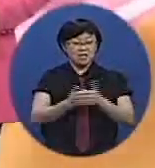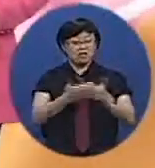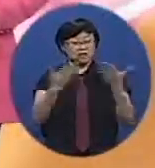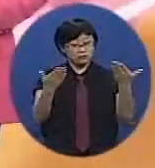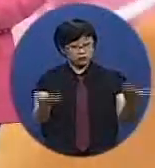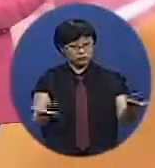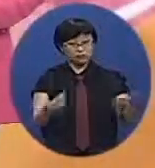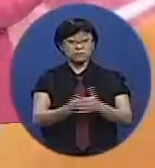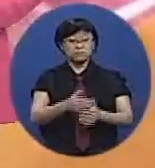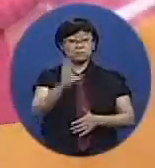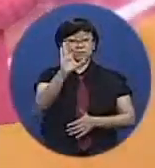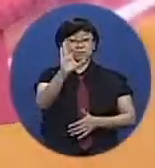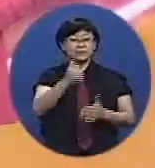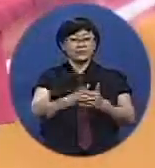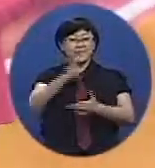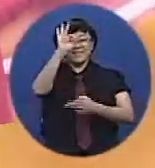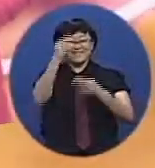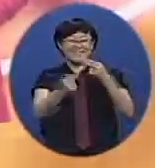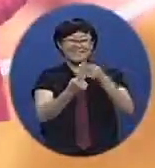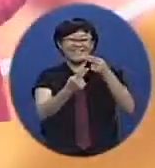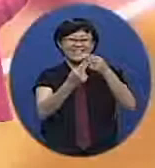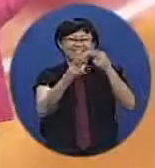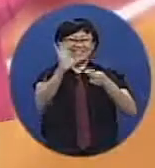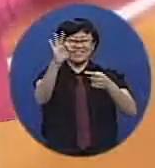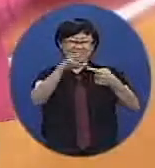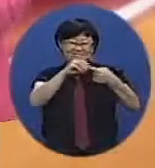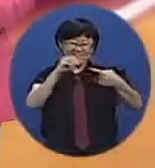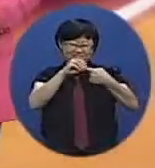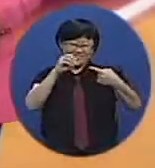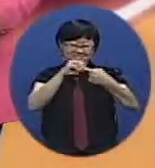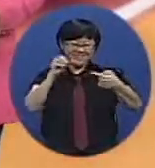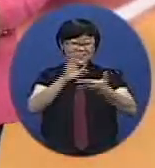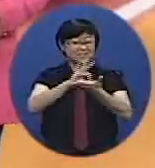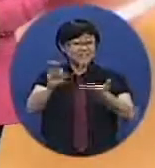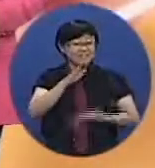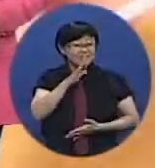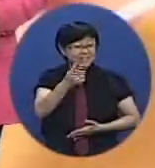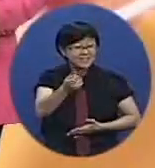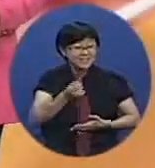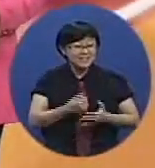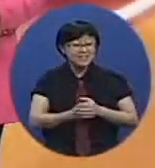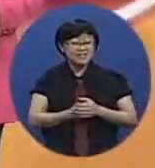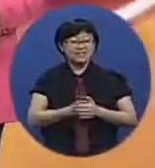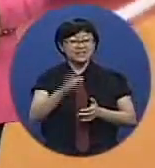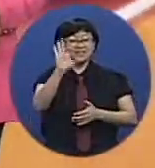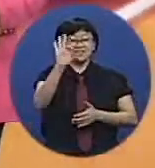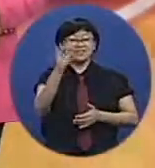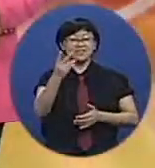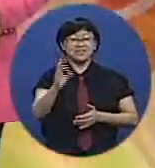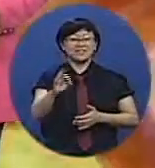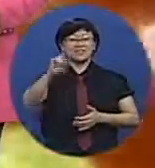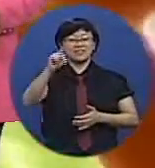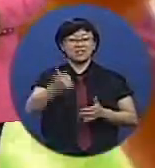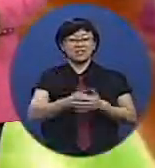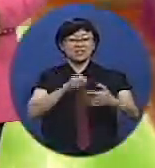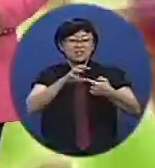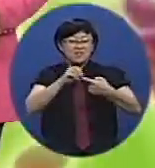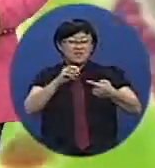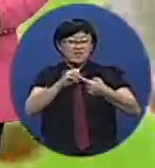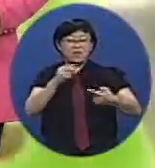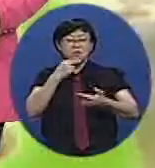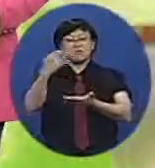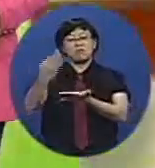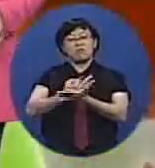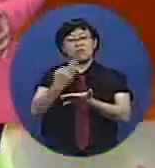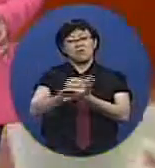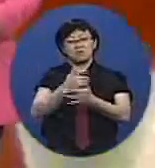그동안 저 용돈, 은행에 잠겨 놓으시고 용돈 이렇게 빼서 쓰시는 거예요? 용돈을 빼 쓰는 게 없어가지고 벌어서